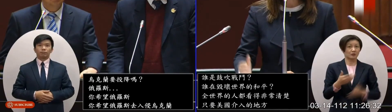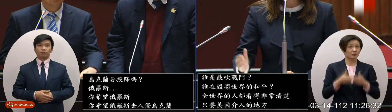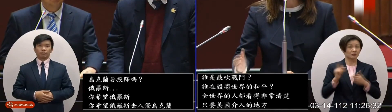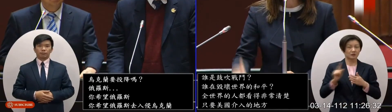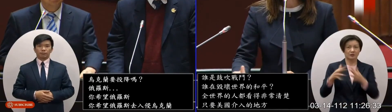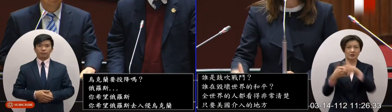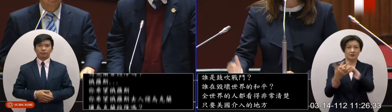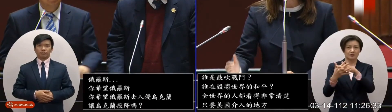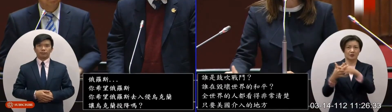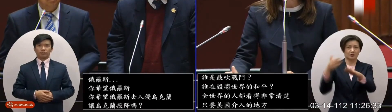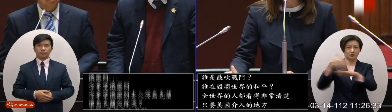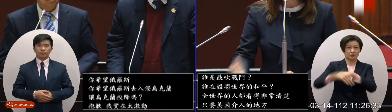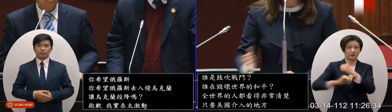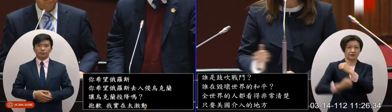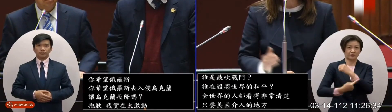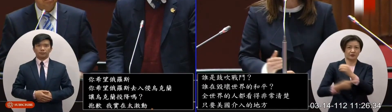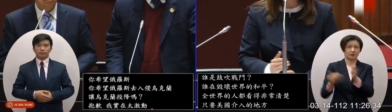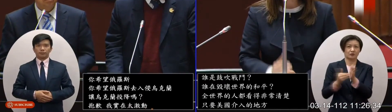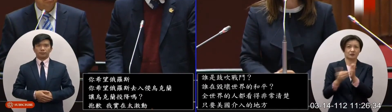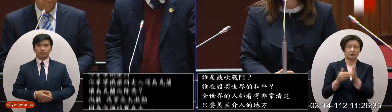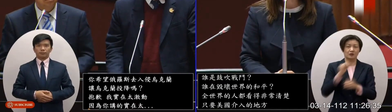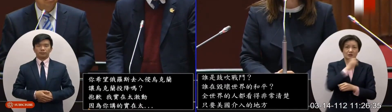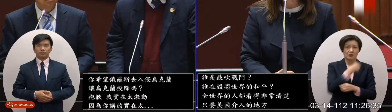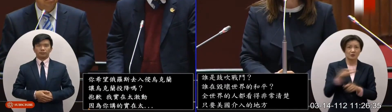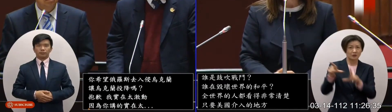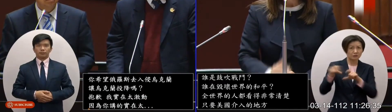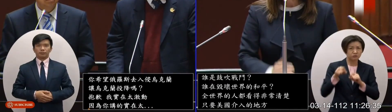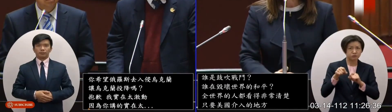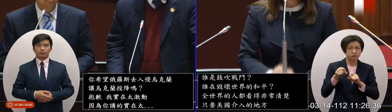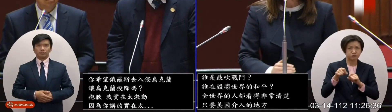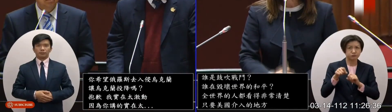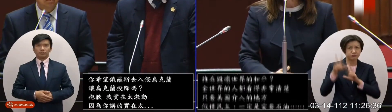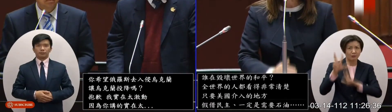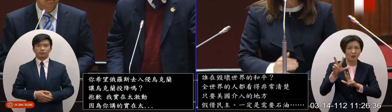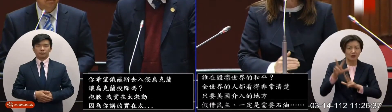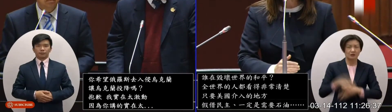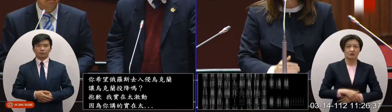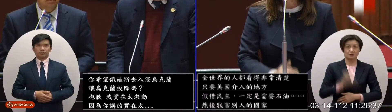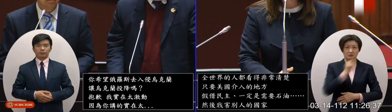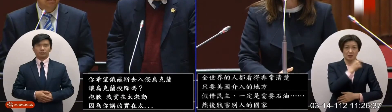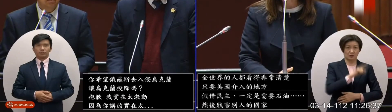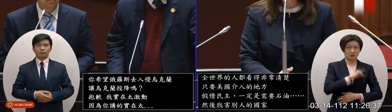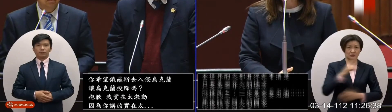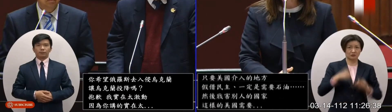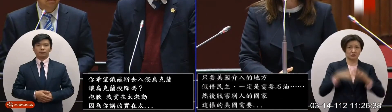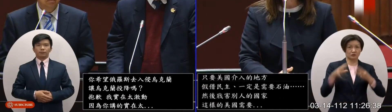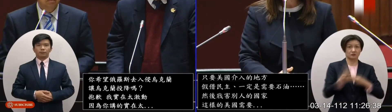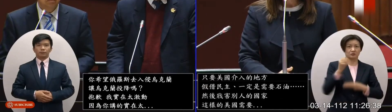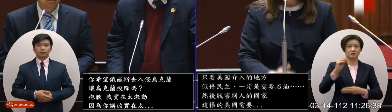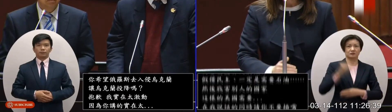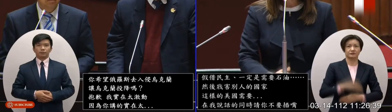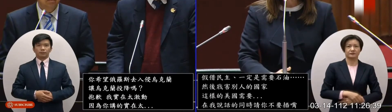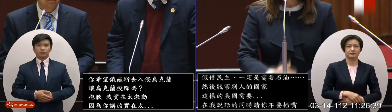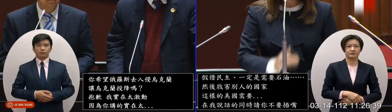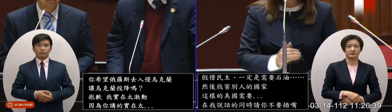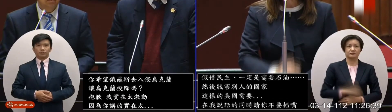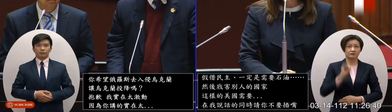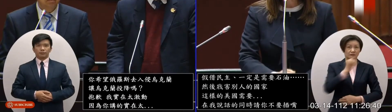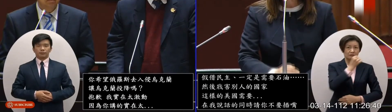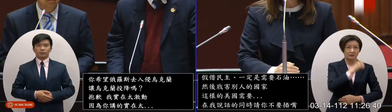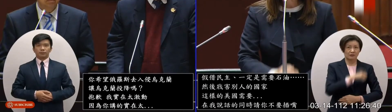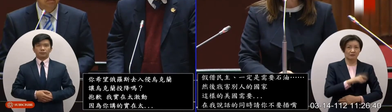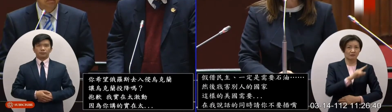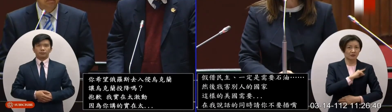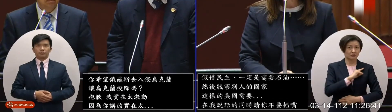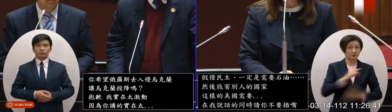美国通过的法案，然后我们要接受吗？台湾难道没有自己的主权吗？台湾难道没有自